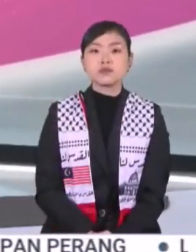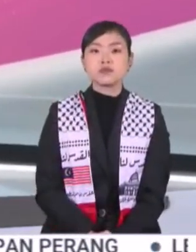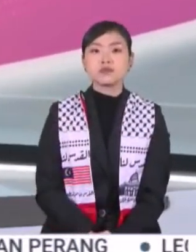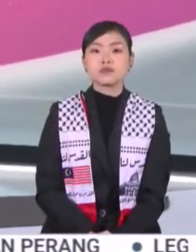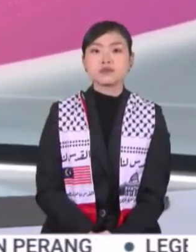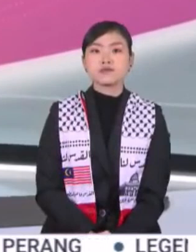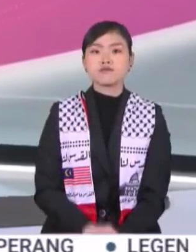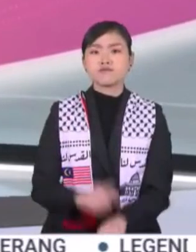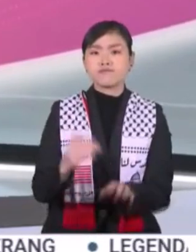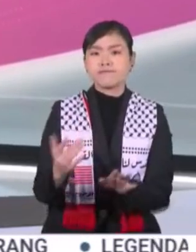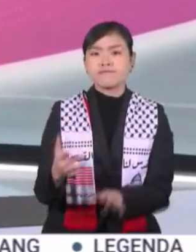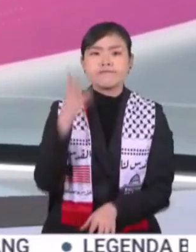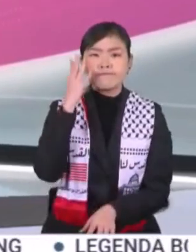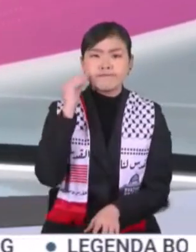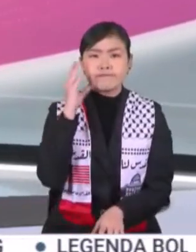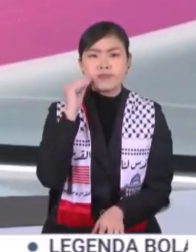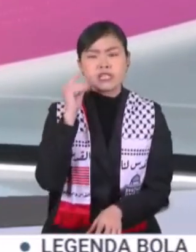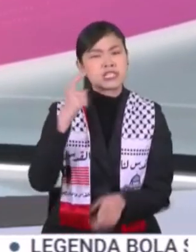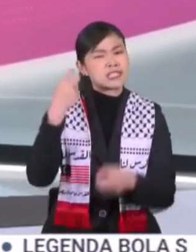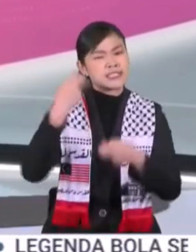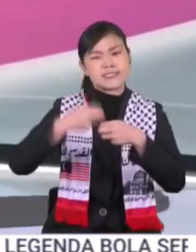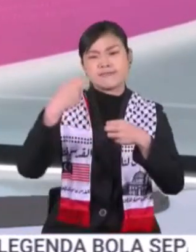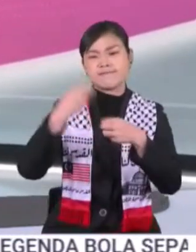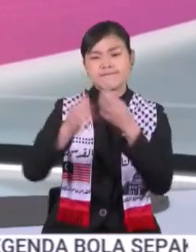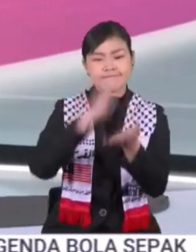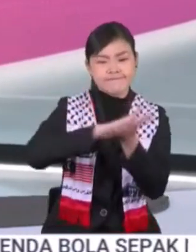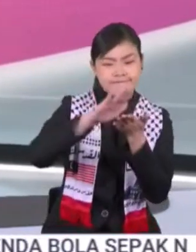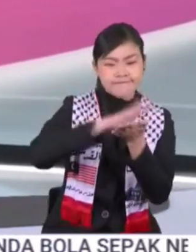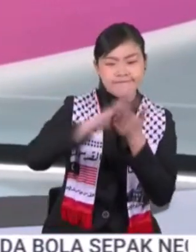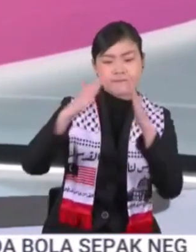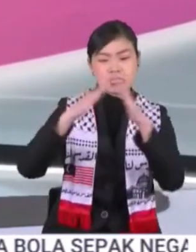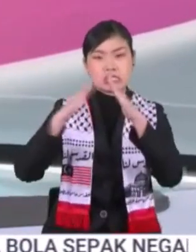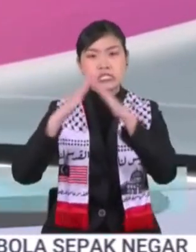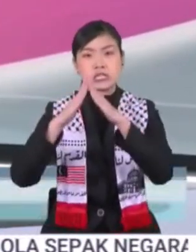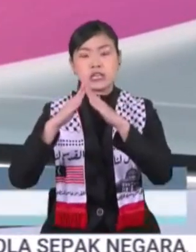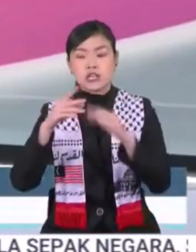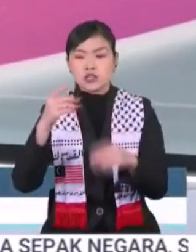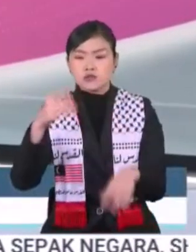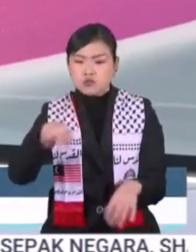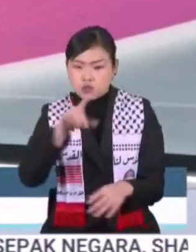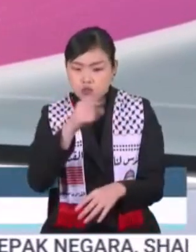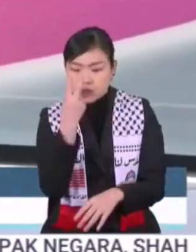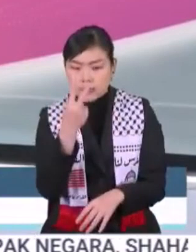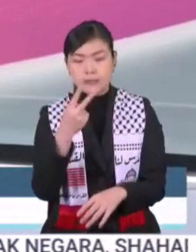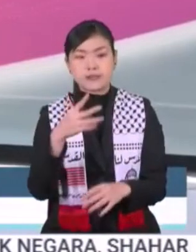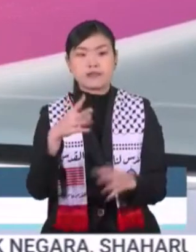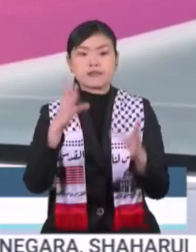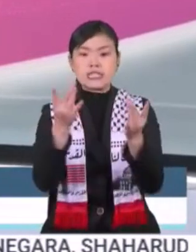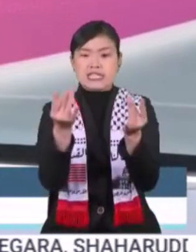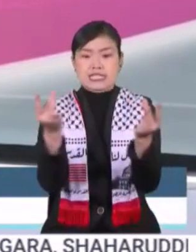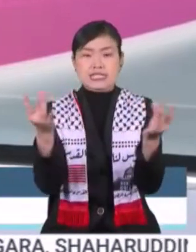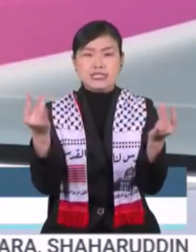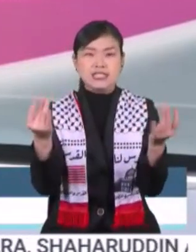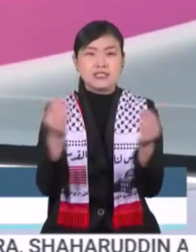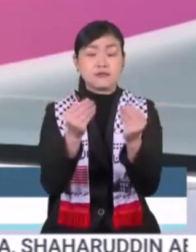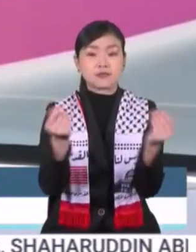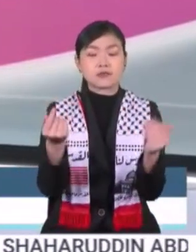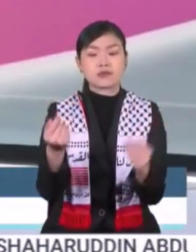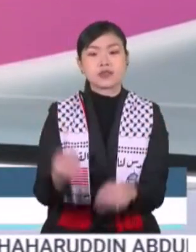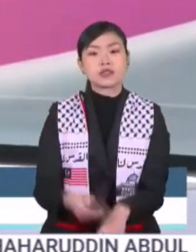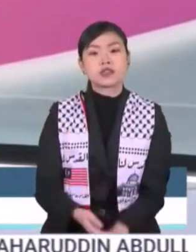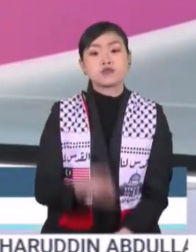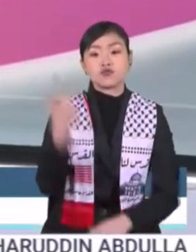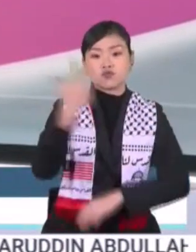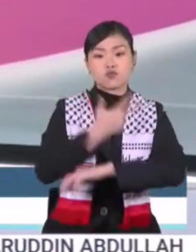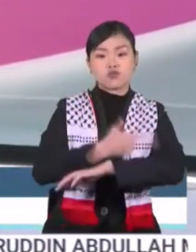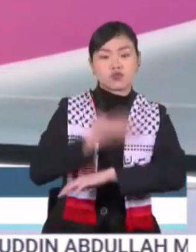Betis Gua Musang berdepan masalah untuk mencuci rumah yang dipenuhi lumpur akibat banjir. Ia berikutan terputus bekalan air sejak 3 hari